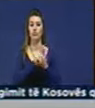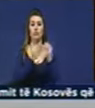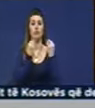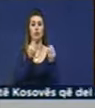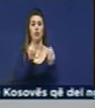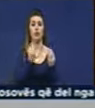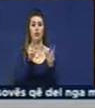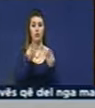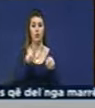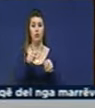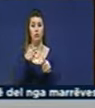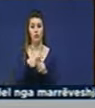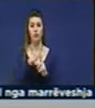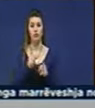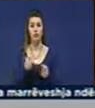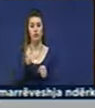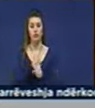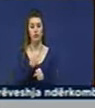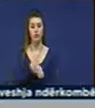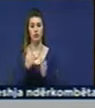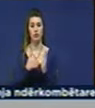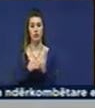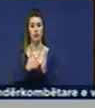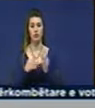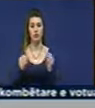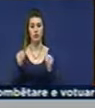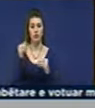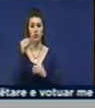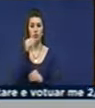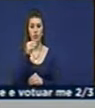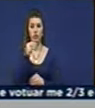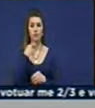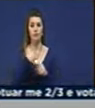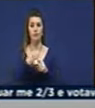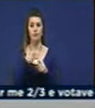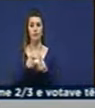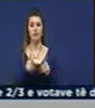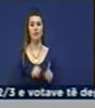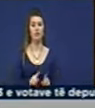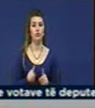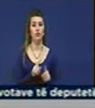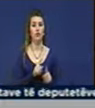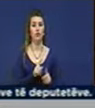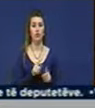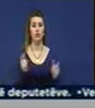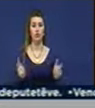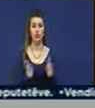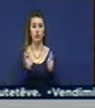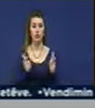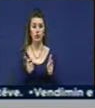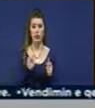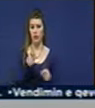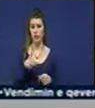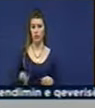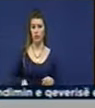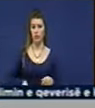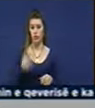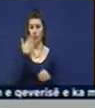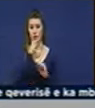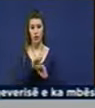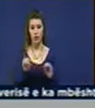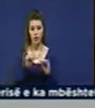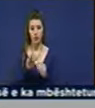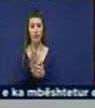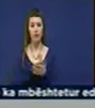megjithse duhet ende shumë punë dhe këmbgulje për të përmirësuar pozitën e saj në shoqëri. Shkollimi i femrave tona fillon